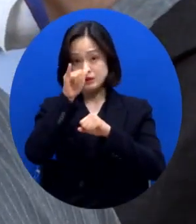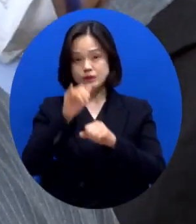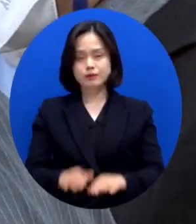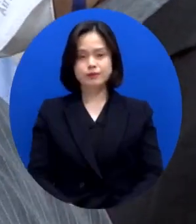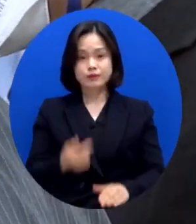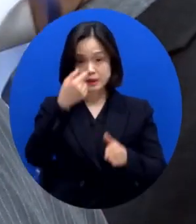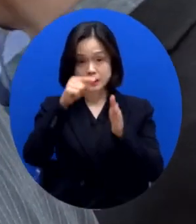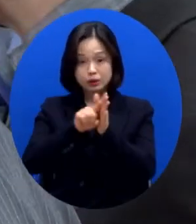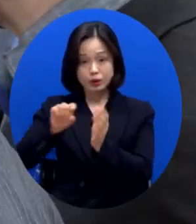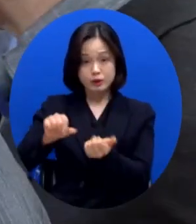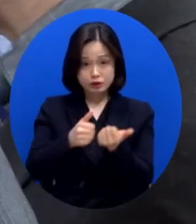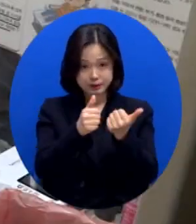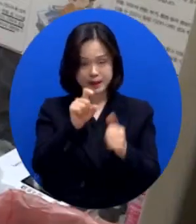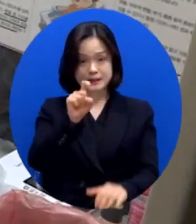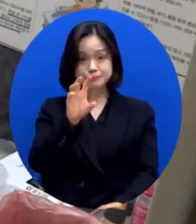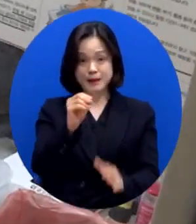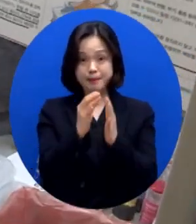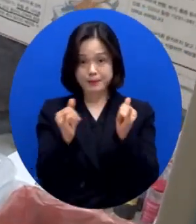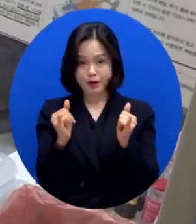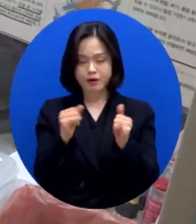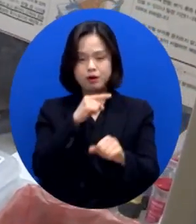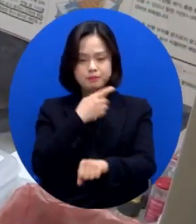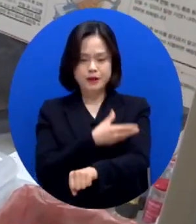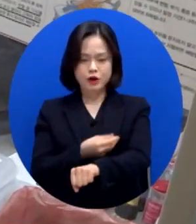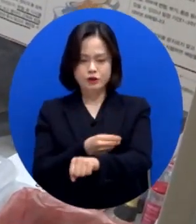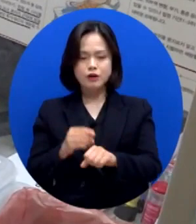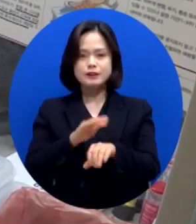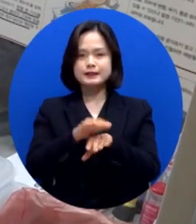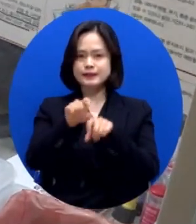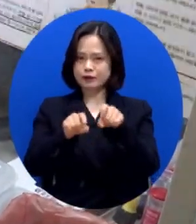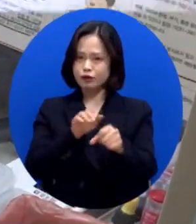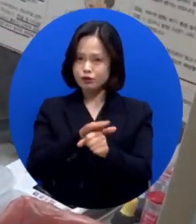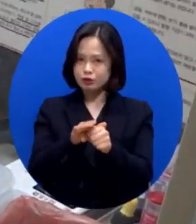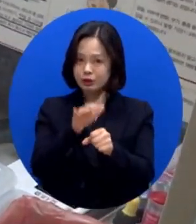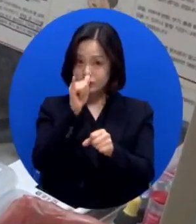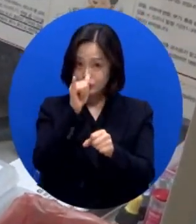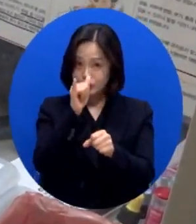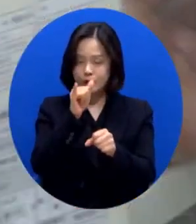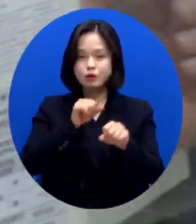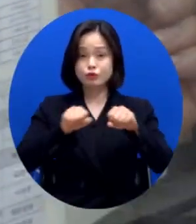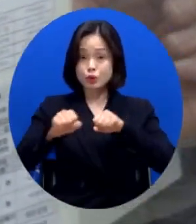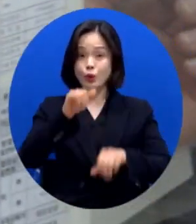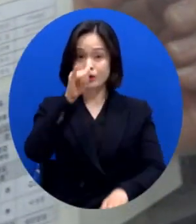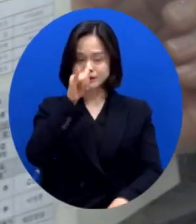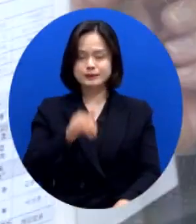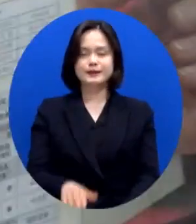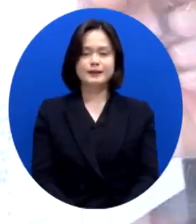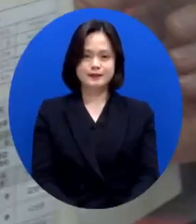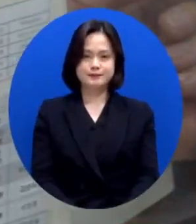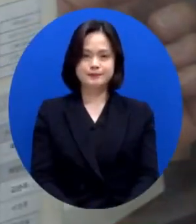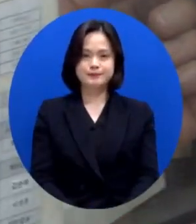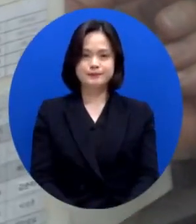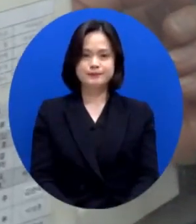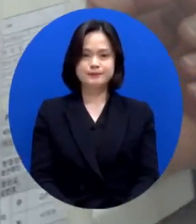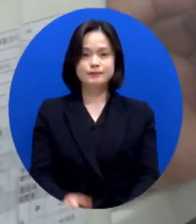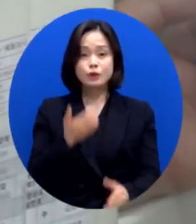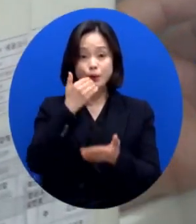명 헌혈운동이나 예수사랑의 실천을 위한 대한예수교장로회 백석총회의 생명나눔 헌혈운동 등이